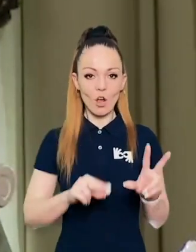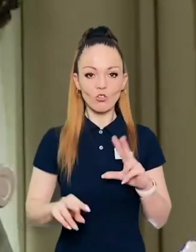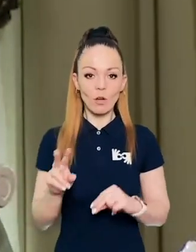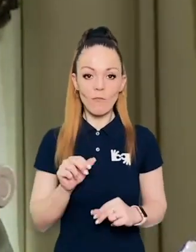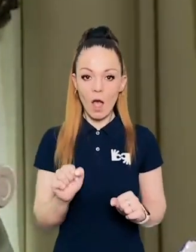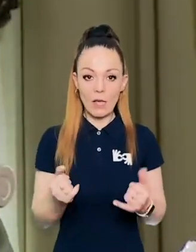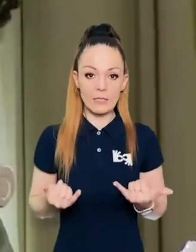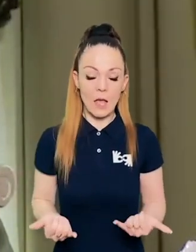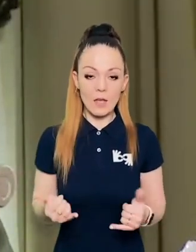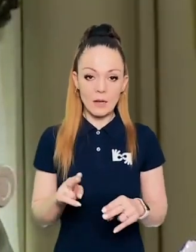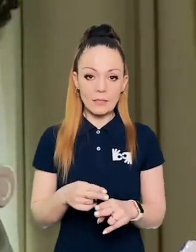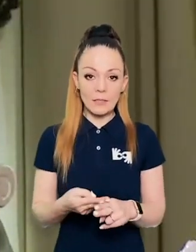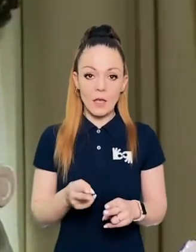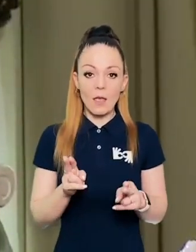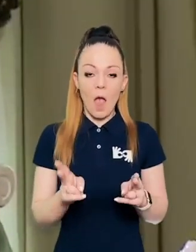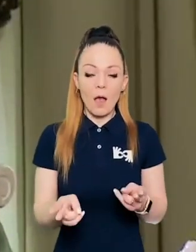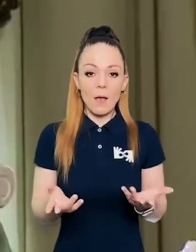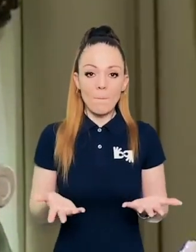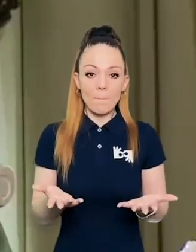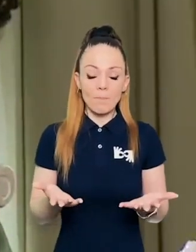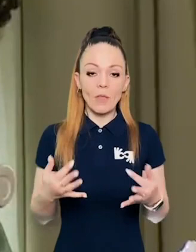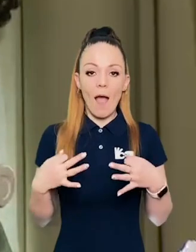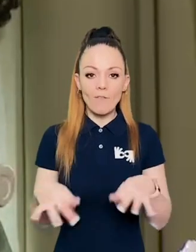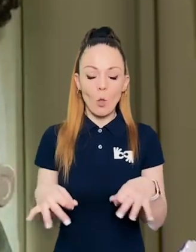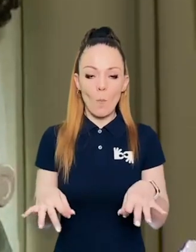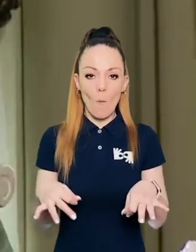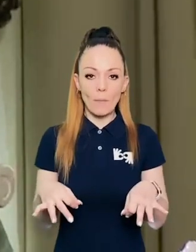вважав. А зараз це як